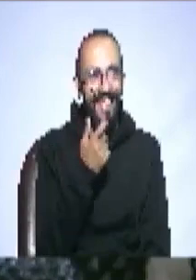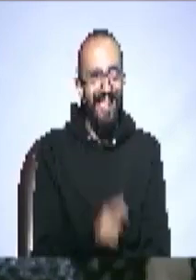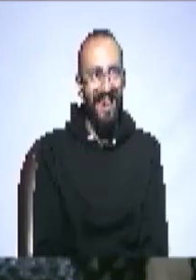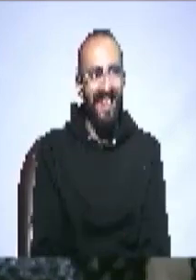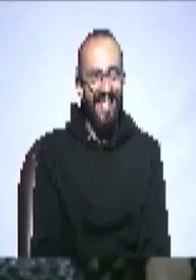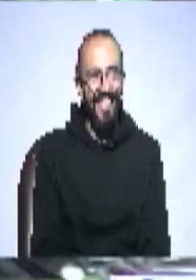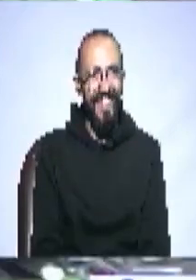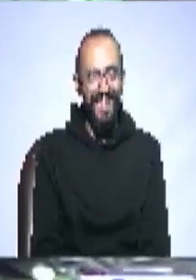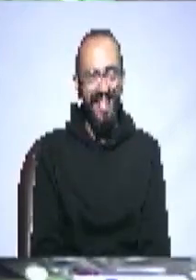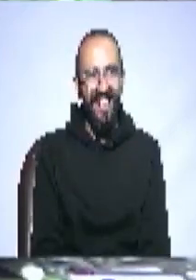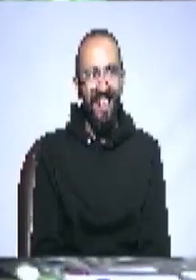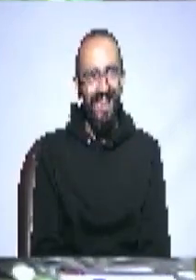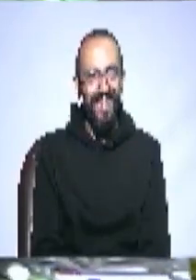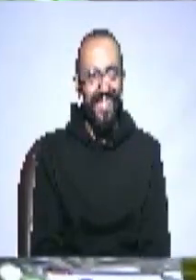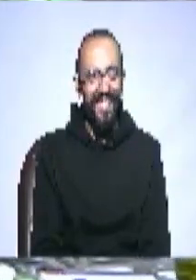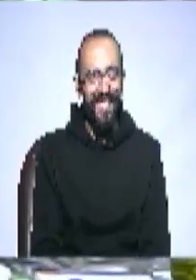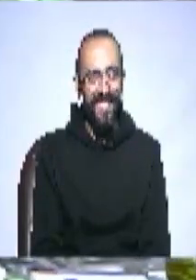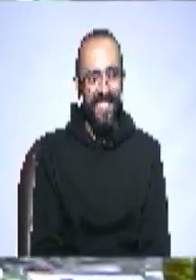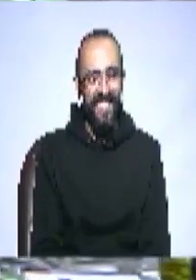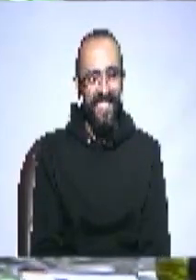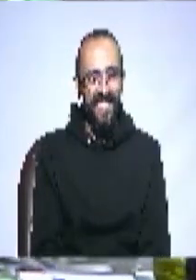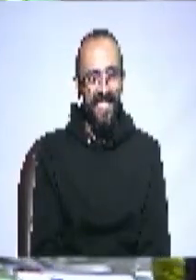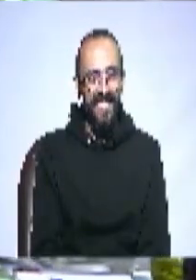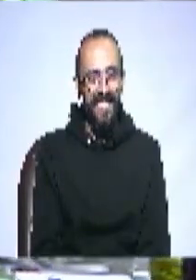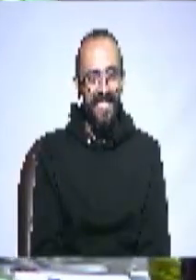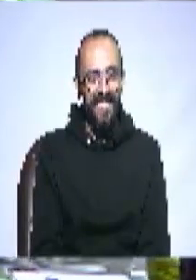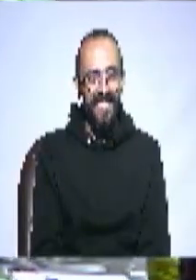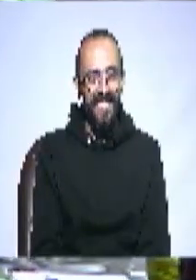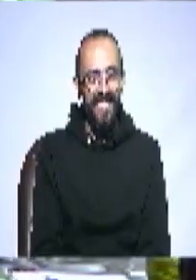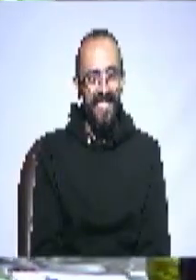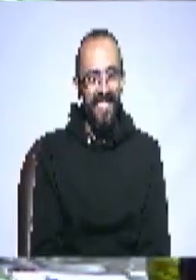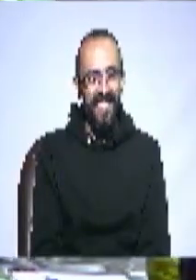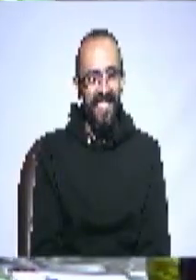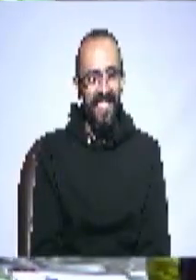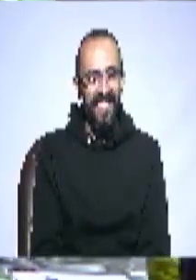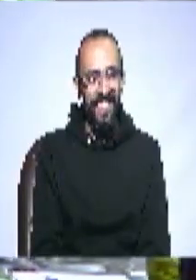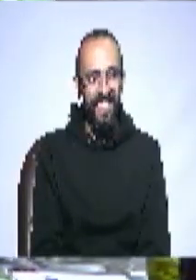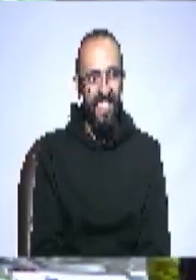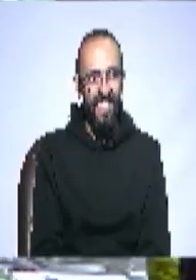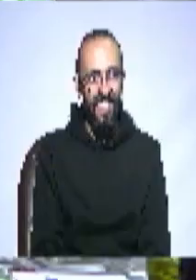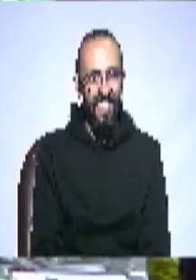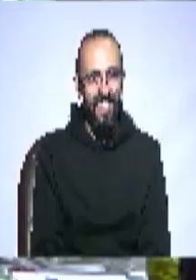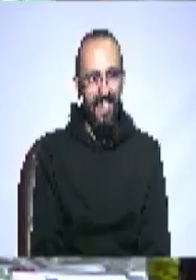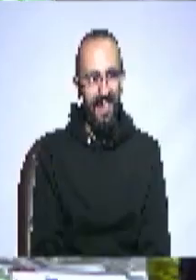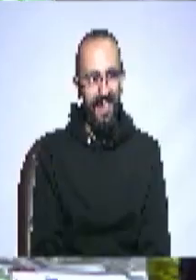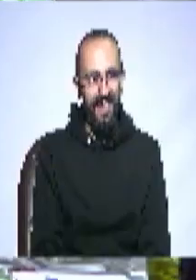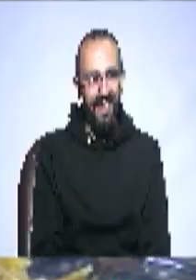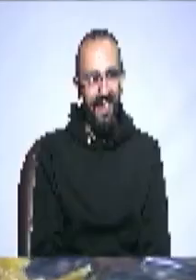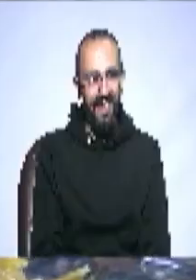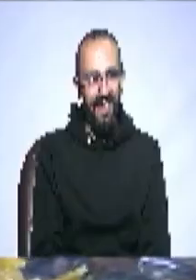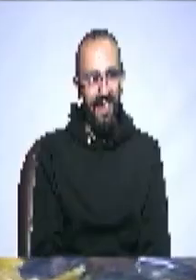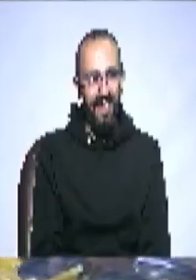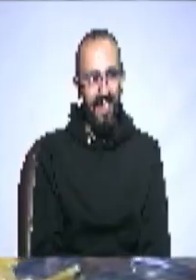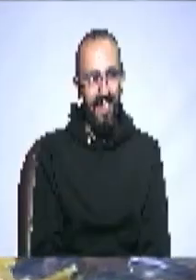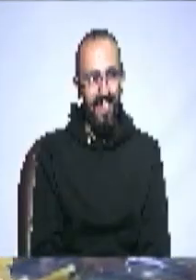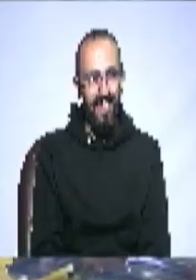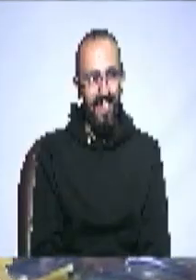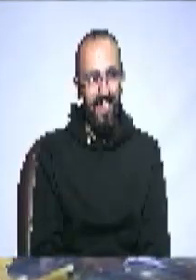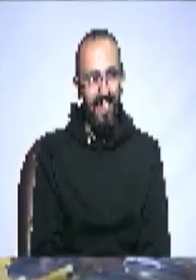اعمل لك قلب اهو عشان انت تشوفي القلب بيتعمل ازاي. نجيب الخياره كده ناخدها بالورب كده